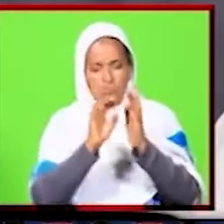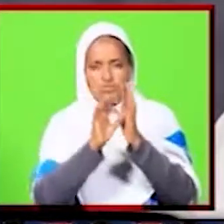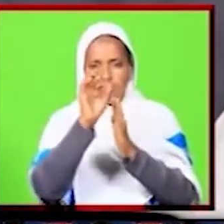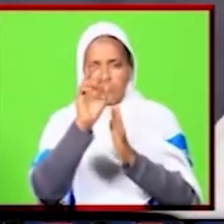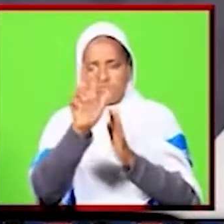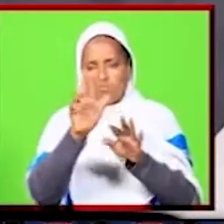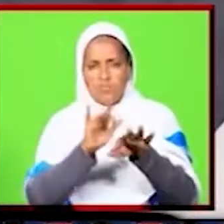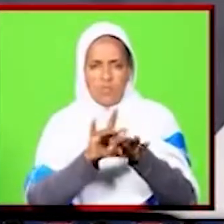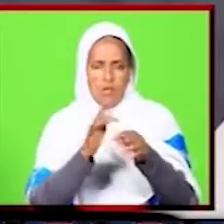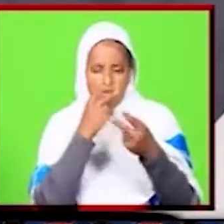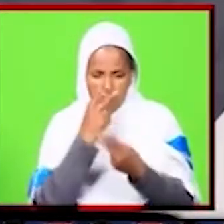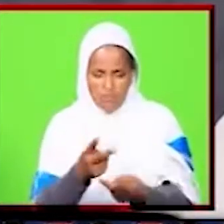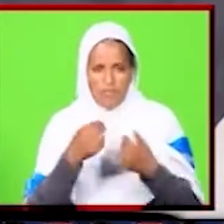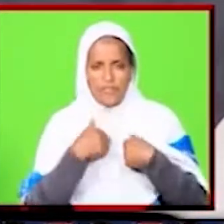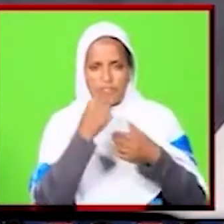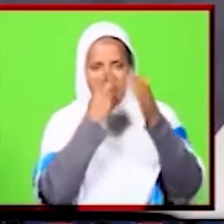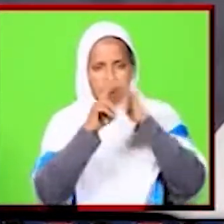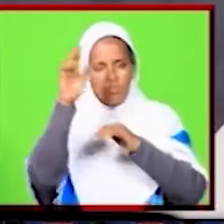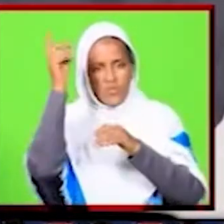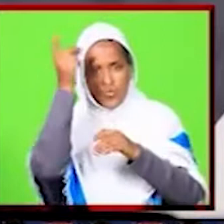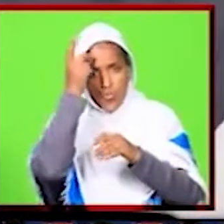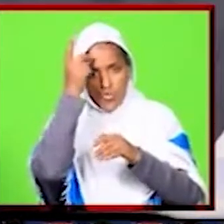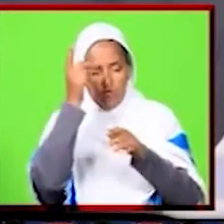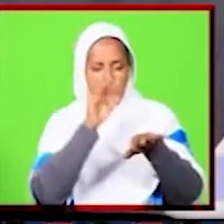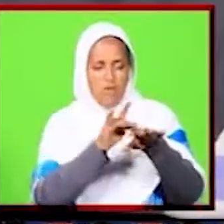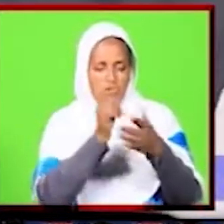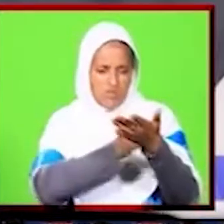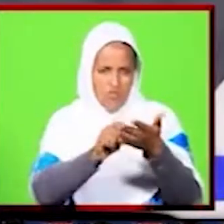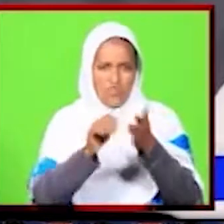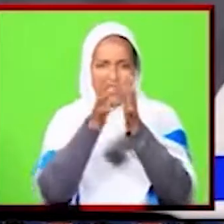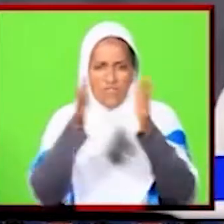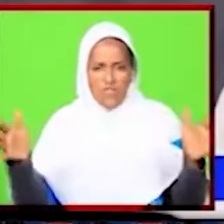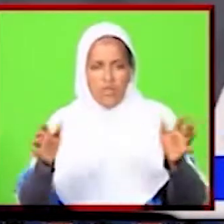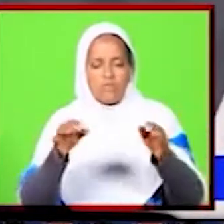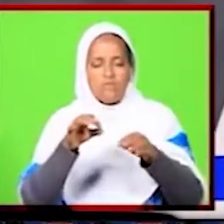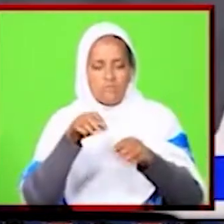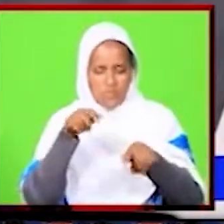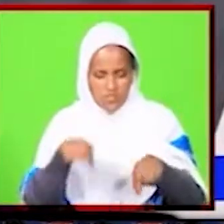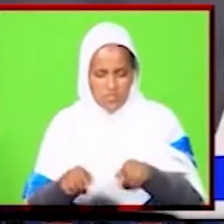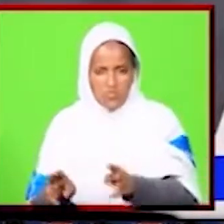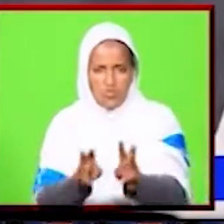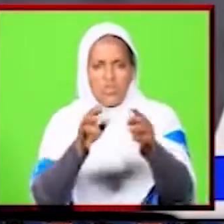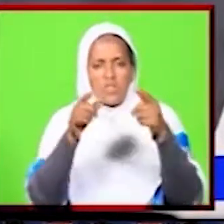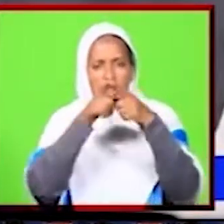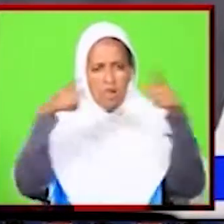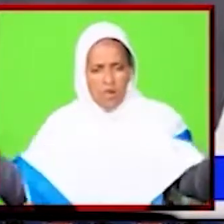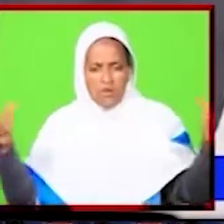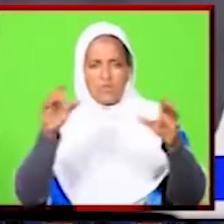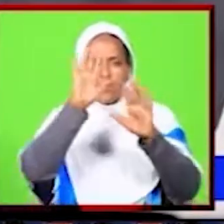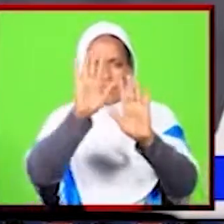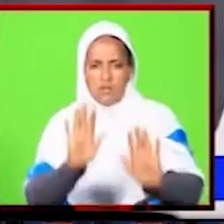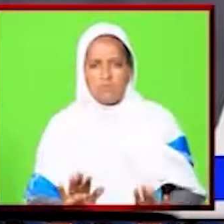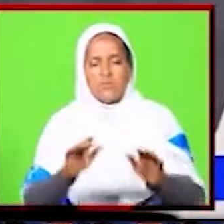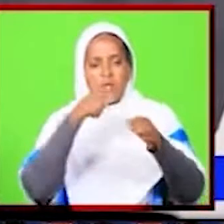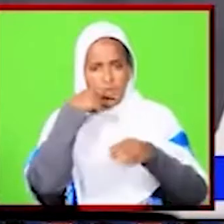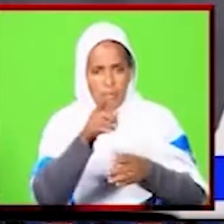ምዕራፍ 3 ቁጥር 1 እስከ 3 ላይ ተጽፏል። ነነዌ በትንቢተ ዮናስ ላይ እንደተጻፈው በጣም ሰፊ የሶስት ቀን የእግር ጎዳና የምታስኬድ በጣም ትልቅ